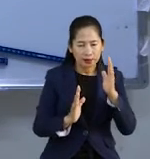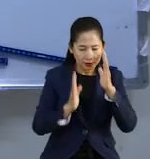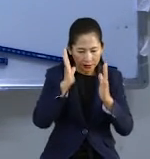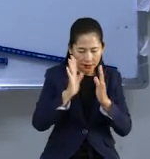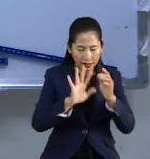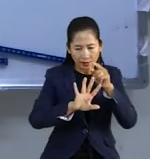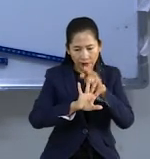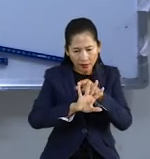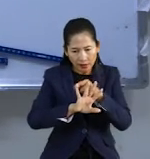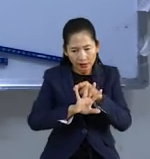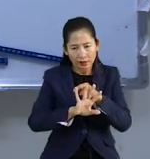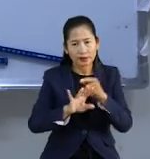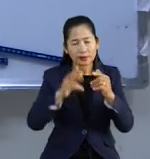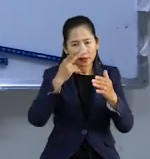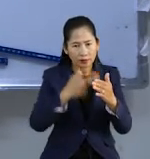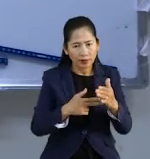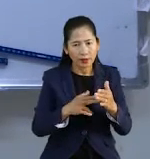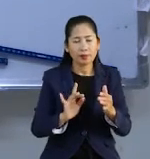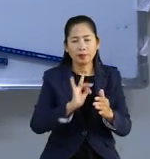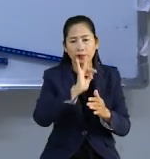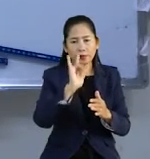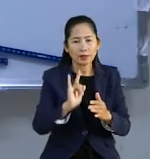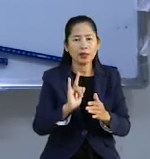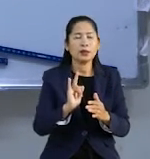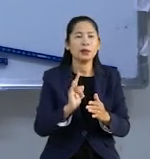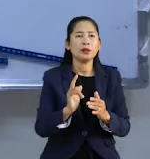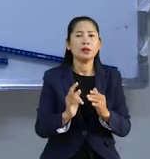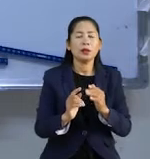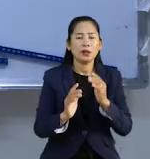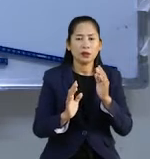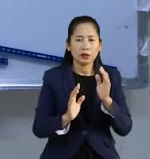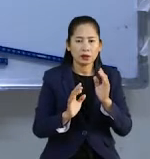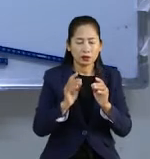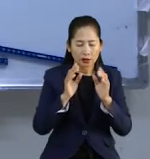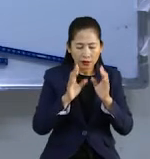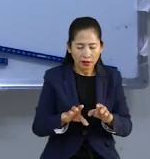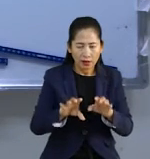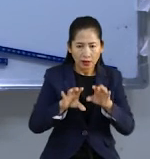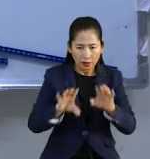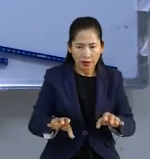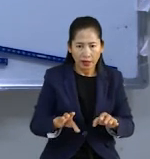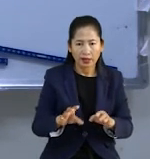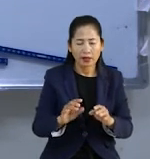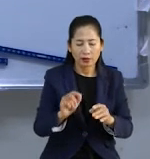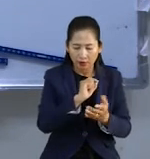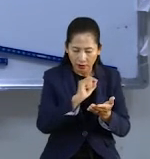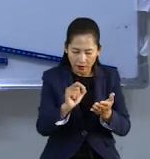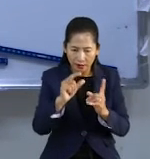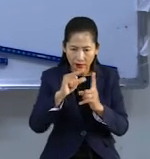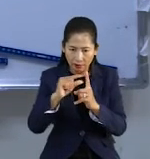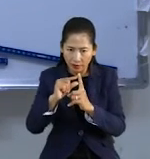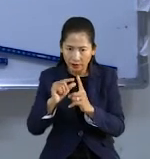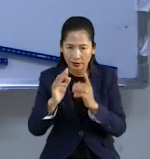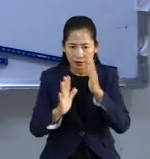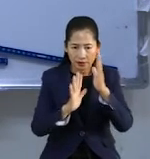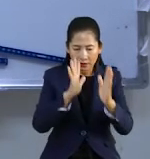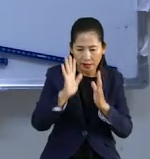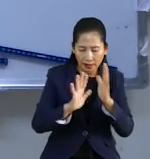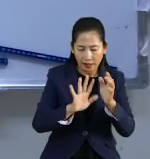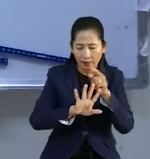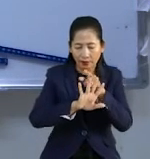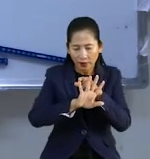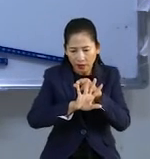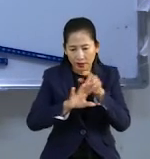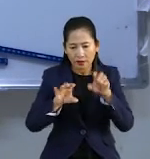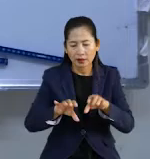ลือคือเจียไว้หายเก็บปลาอย่างโดยมาได้บันไดตีกันไหลในขนมกาสะเซเปี้ยตาสัญญาผัดเลือเมียน